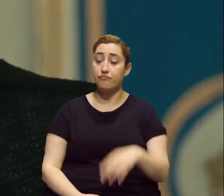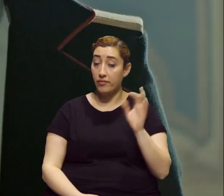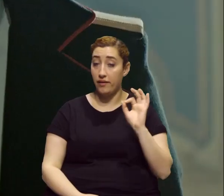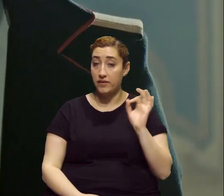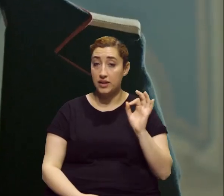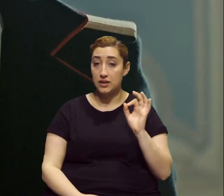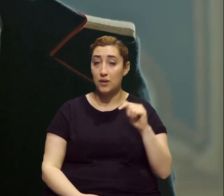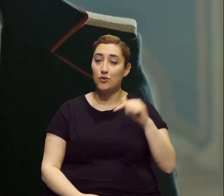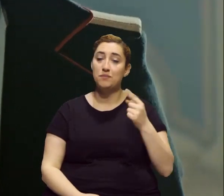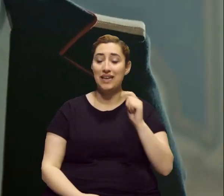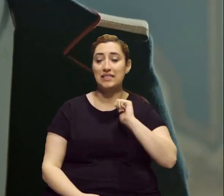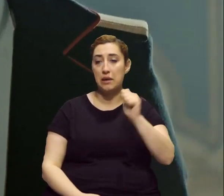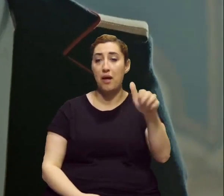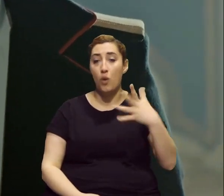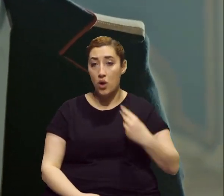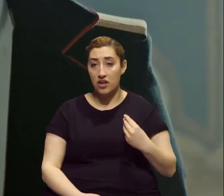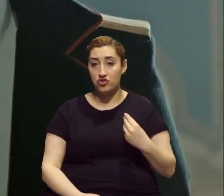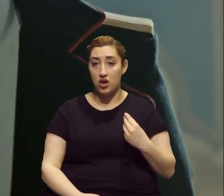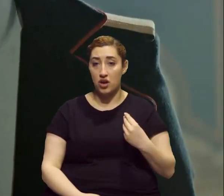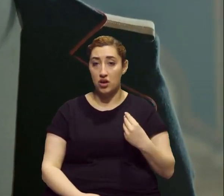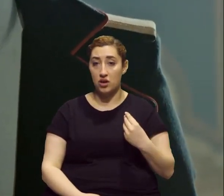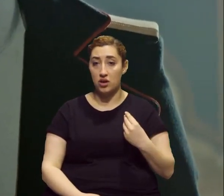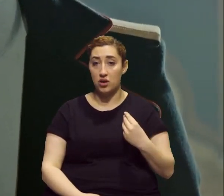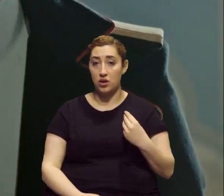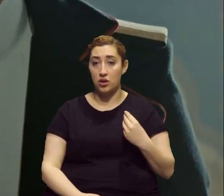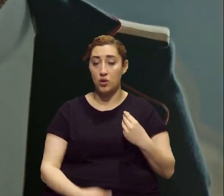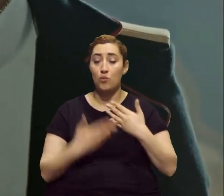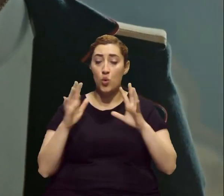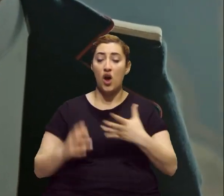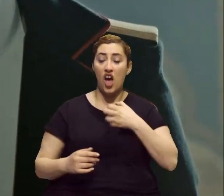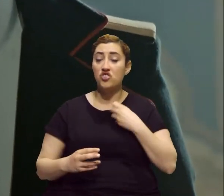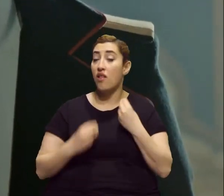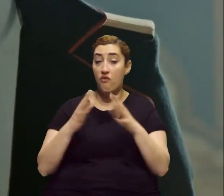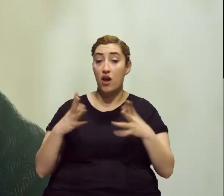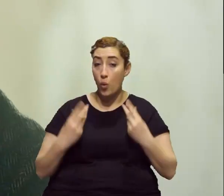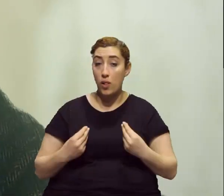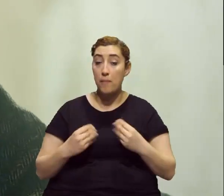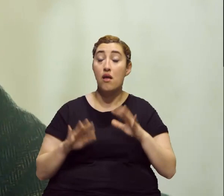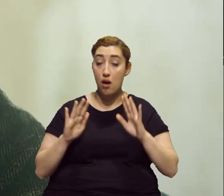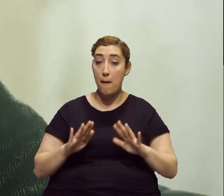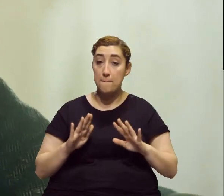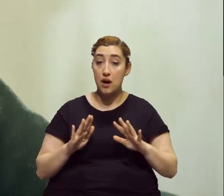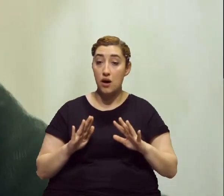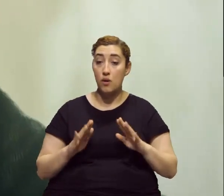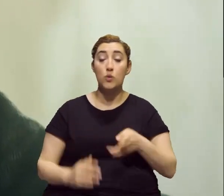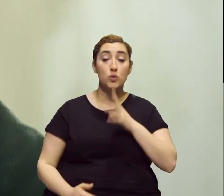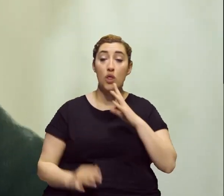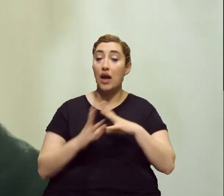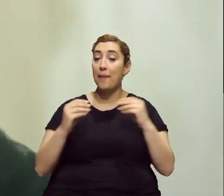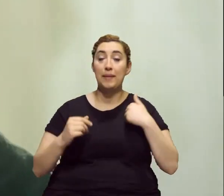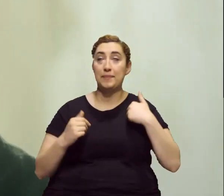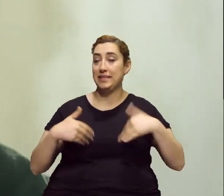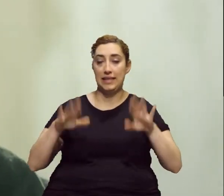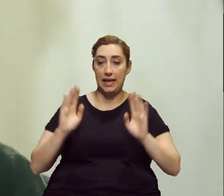Evet, bu biraz zaman alabilir. Büyük acılar da getirebilir. Lakin sonunda kaybeden